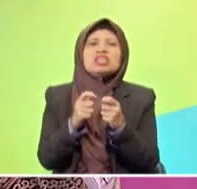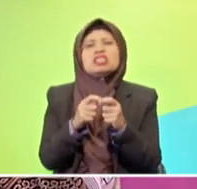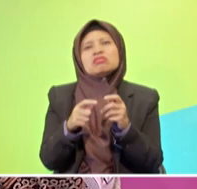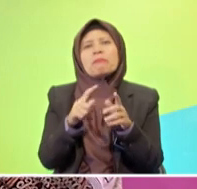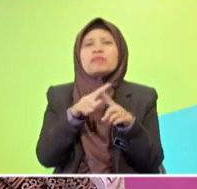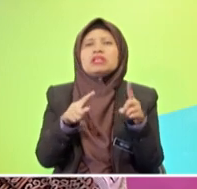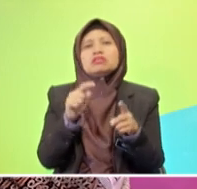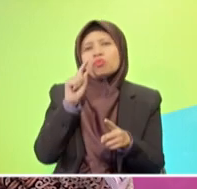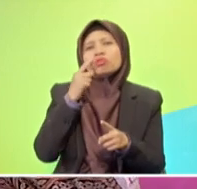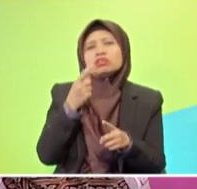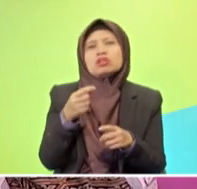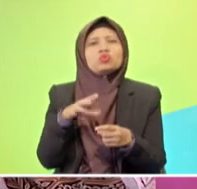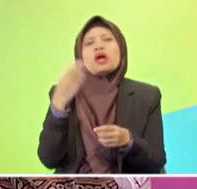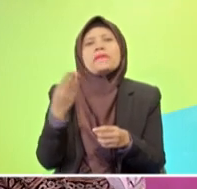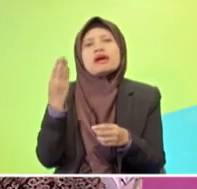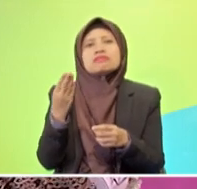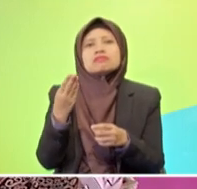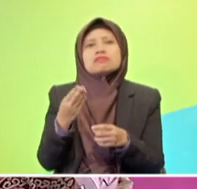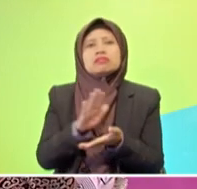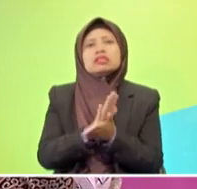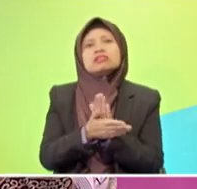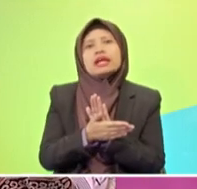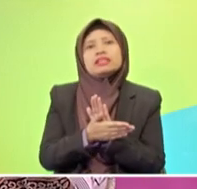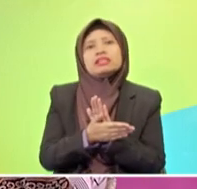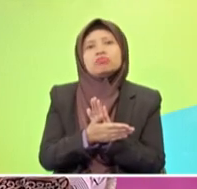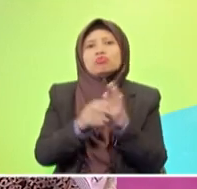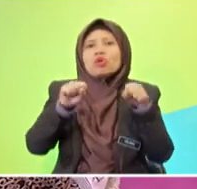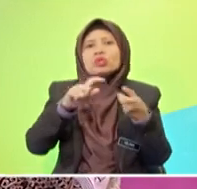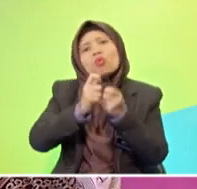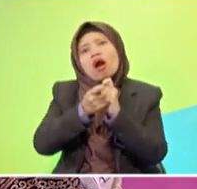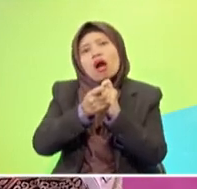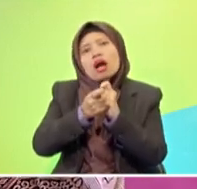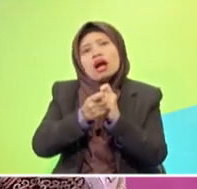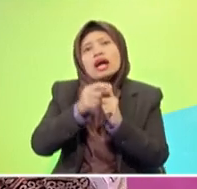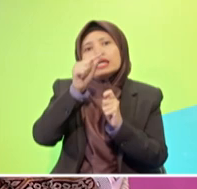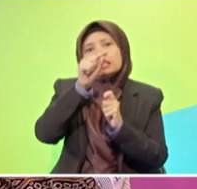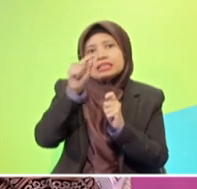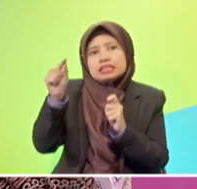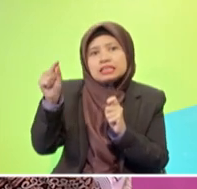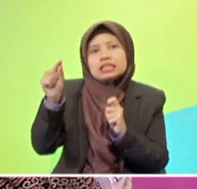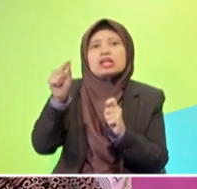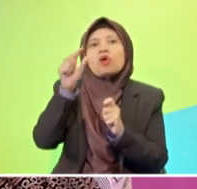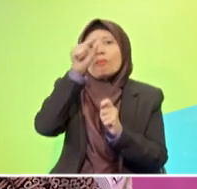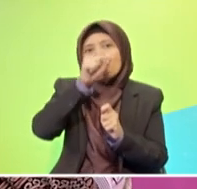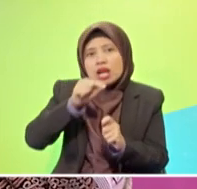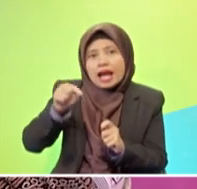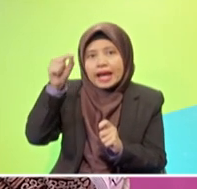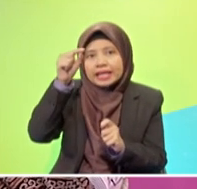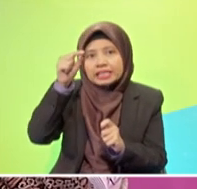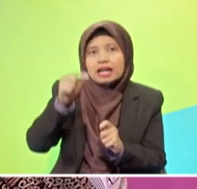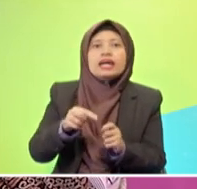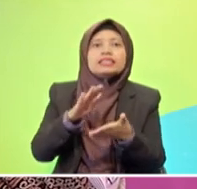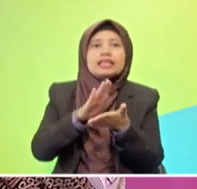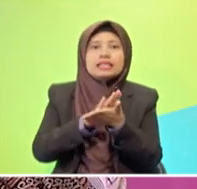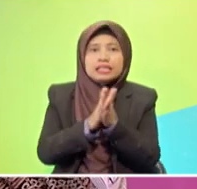membosankan jadi bila murid menggunakan berbagai simbol-simbol murid senang nak jam nanti mereka mudah paham